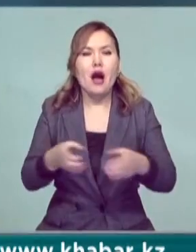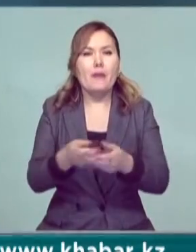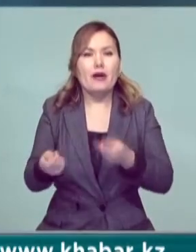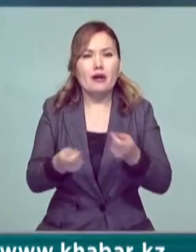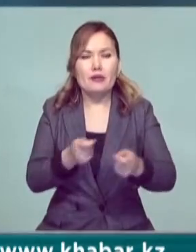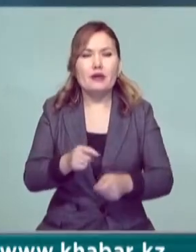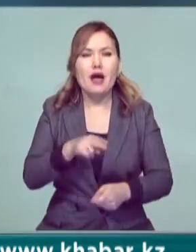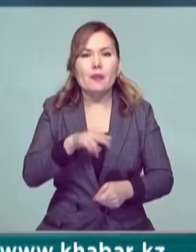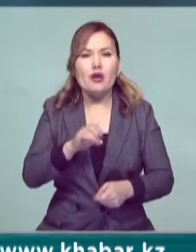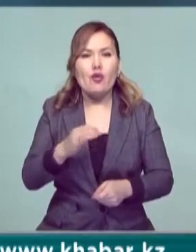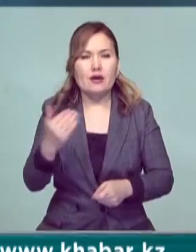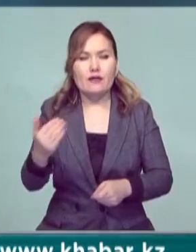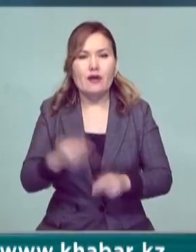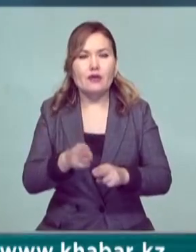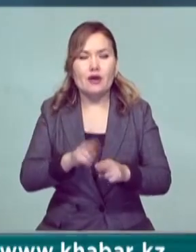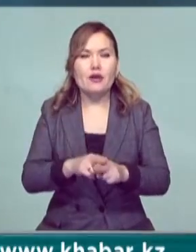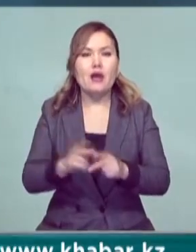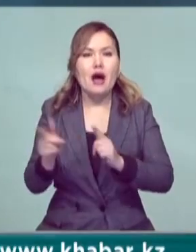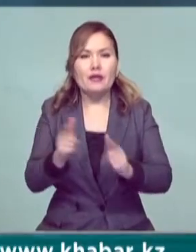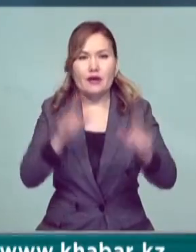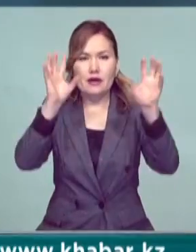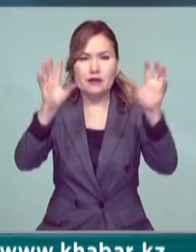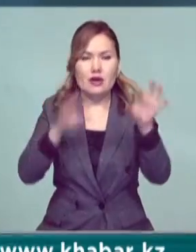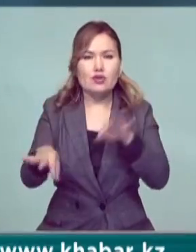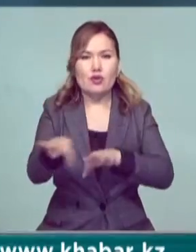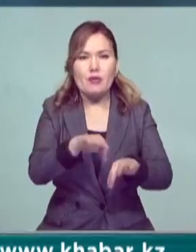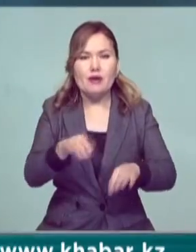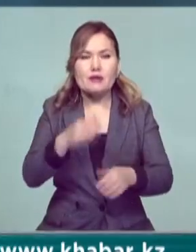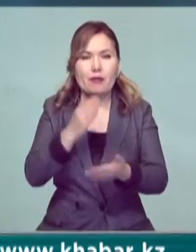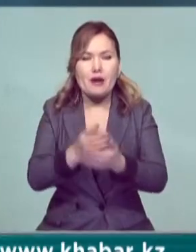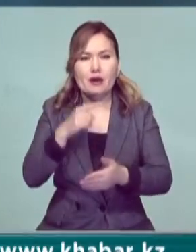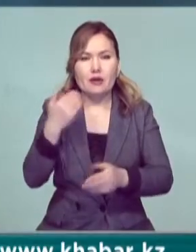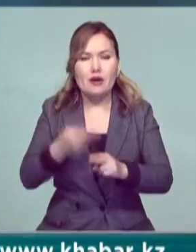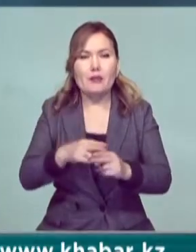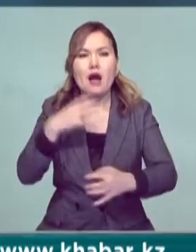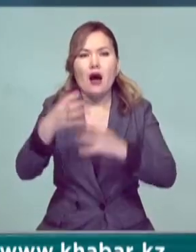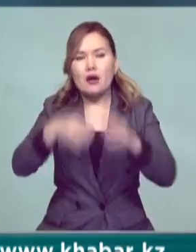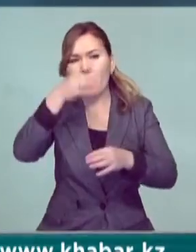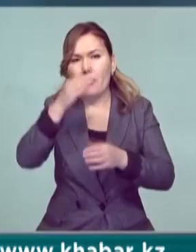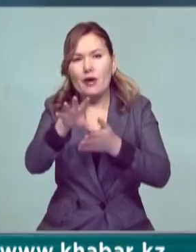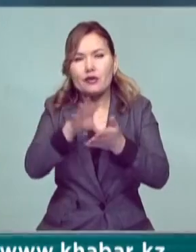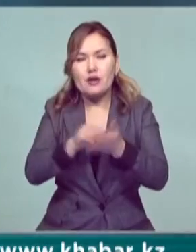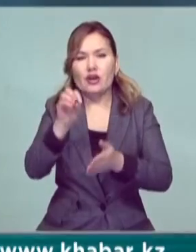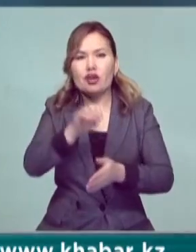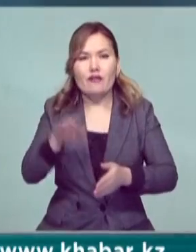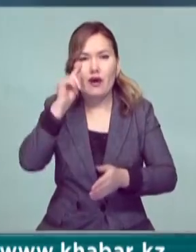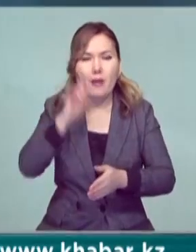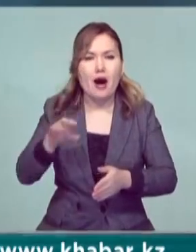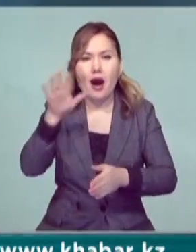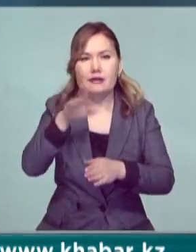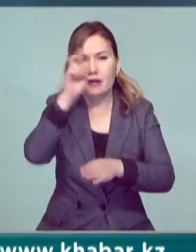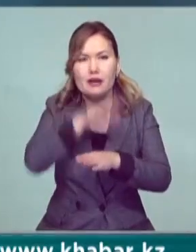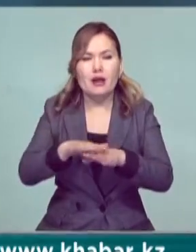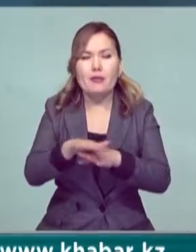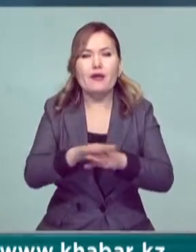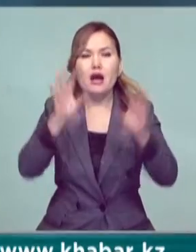жетекшісі Азат Перуашев қолдарында дайын заң жобасы бар екенін айтады. Халықаралық тәжірибелерге сүйеніп, Еуропа мен Азия елдерінің заңдарын